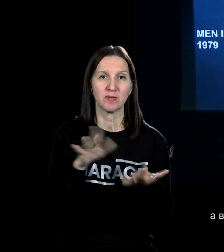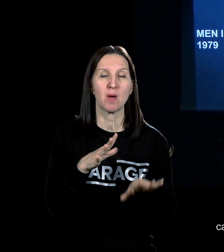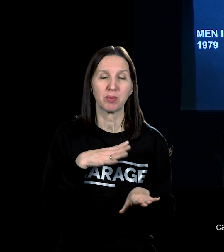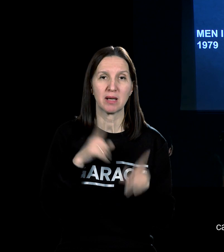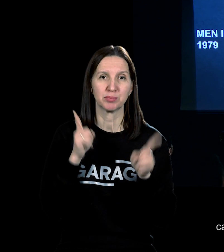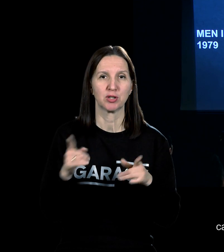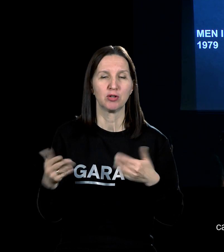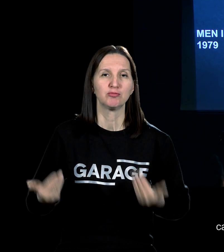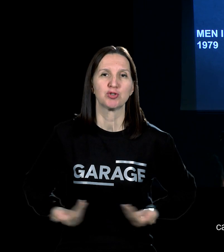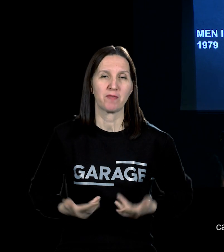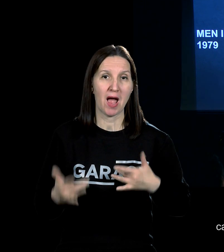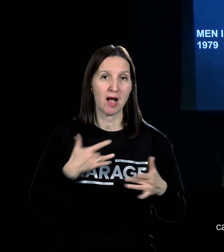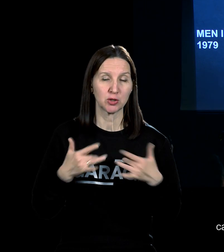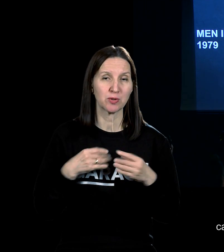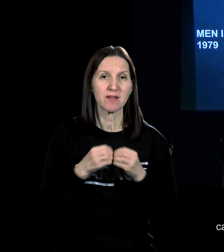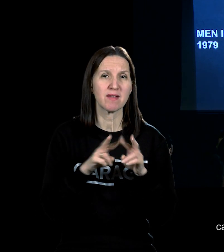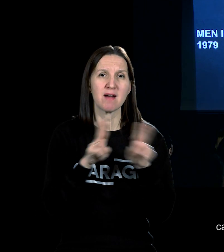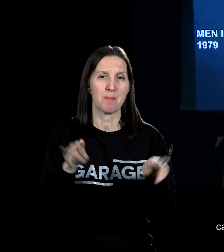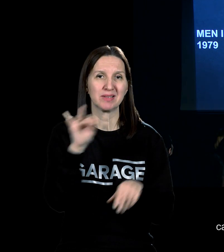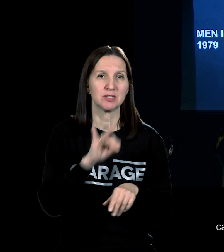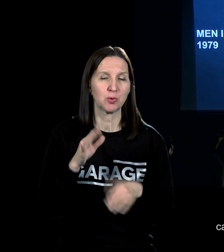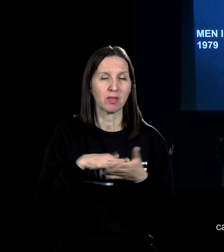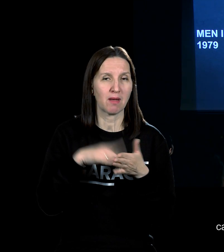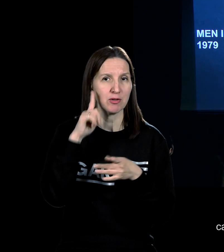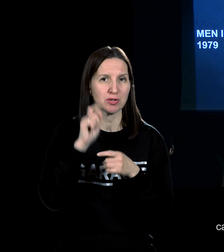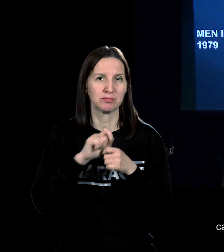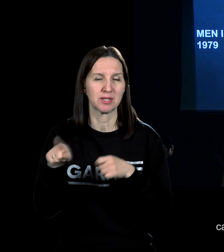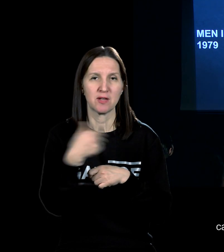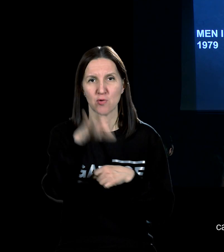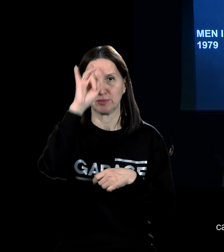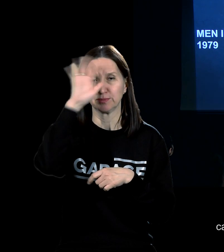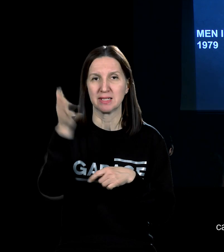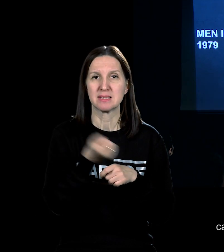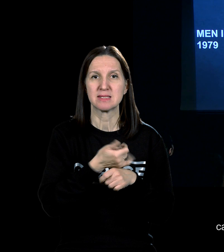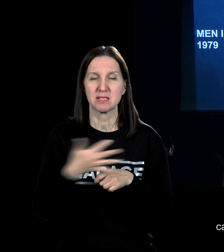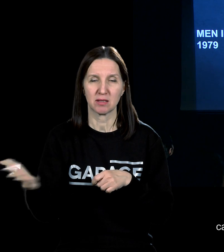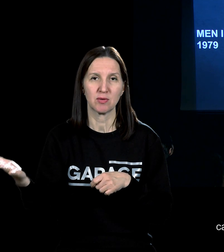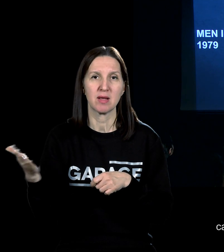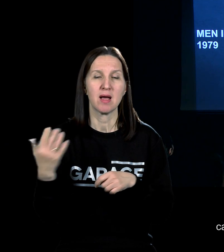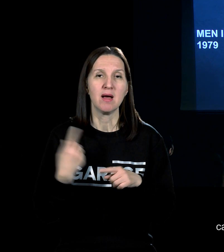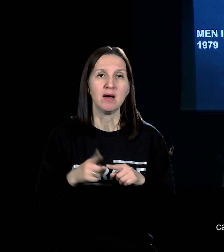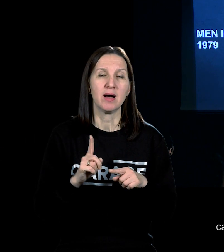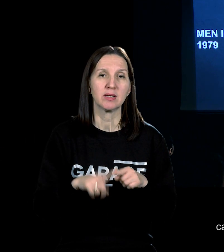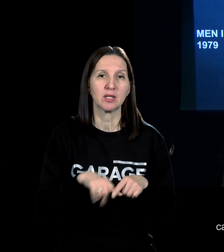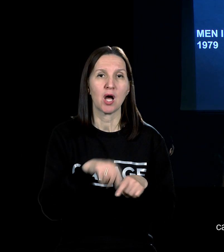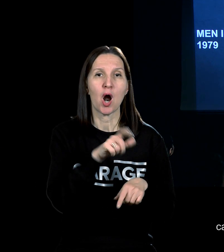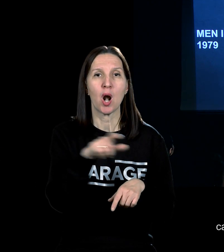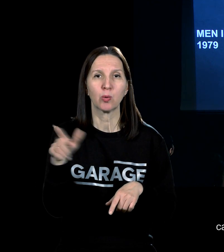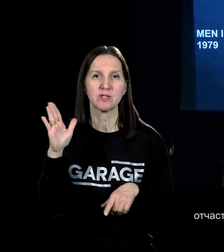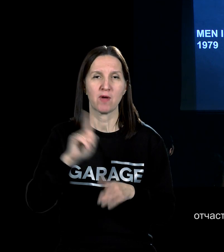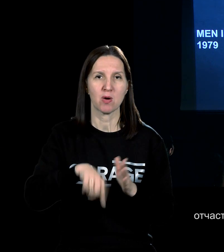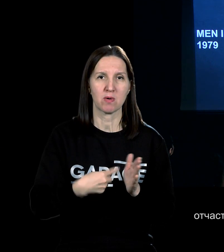живые акции. И из этой же истории возникает, наверное, самый знаменитый цикл, принесший Лонга славу, вот эти «Люди в